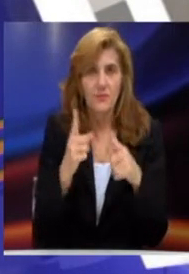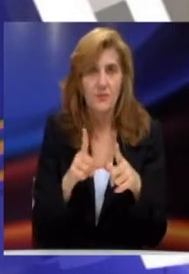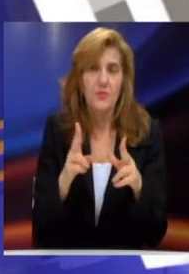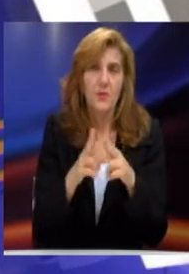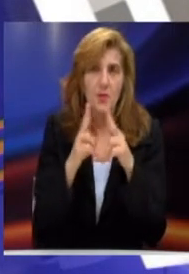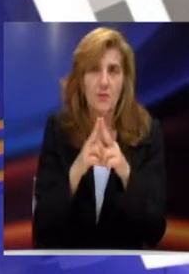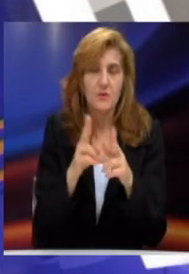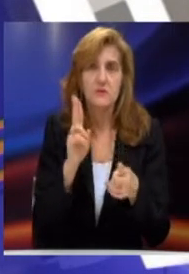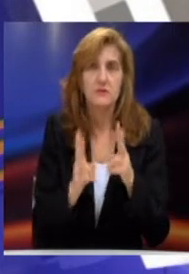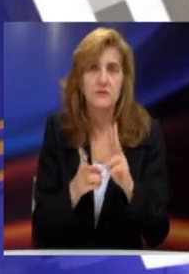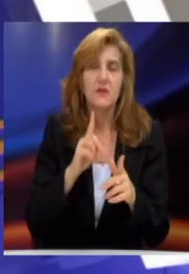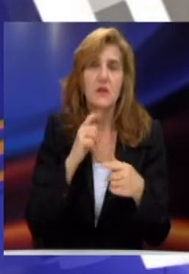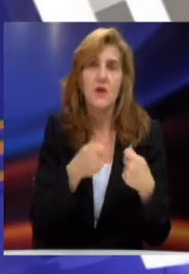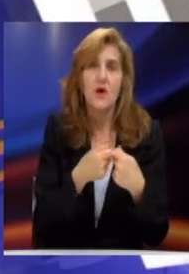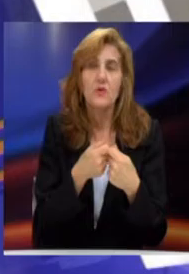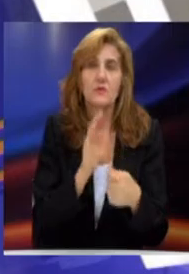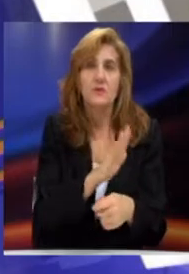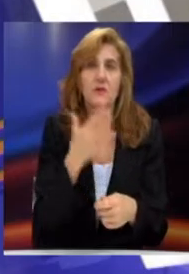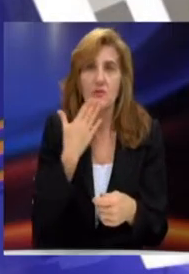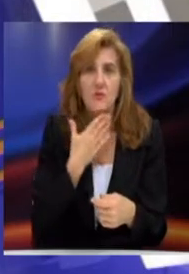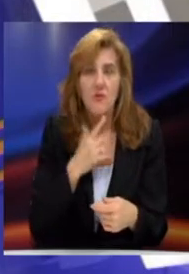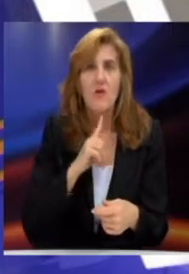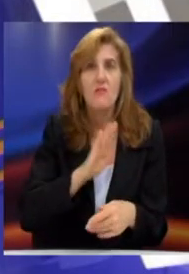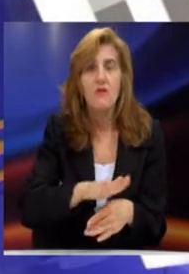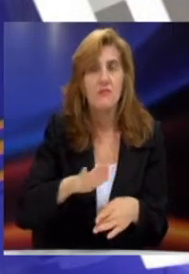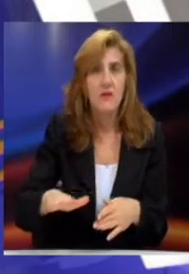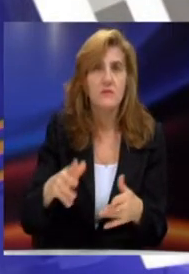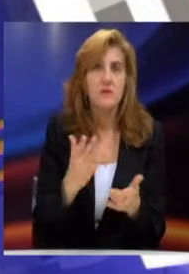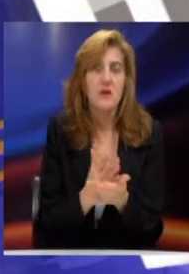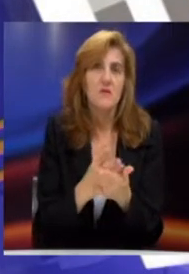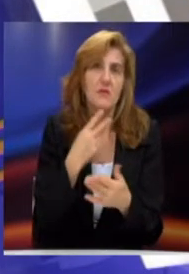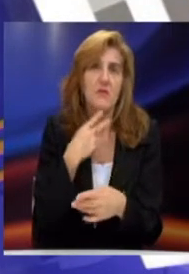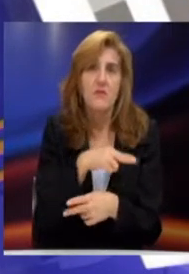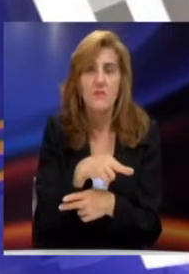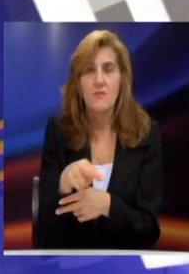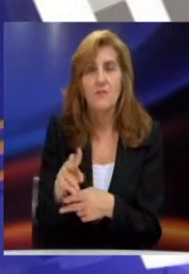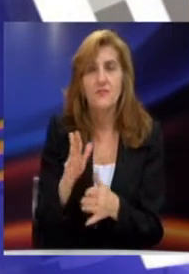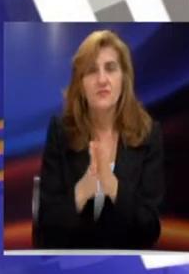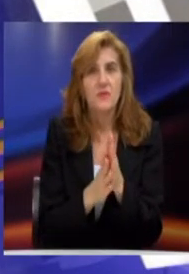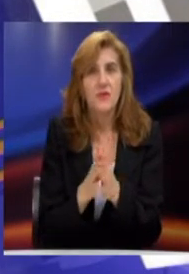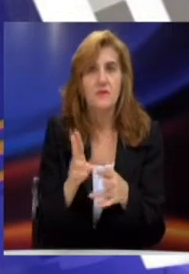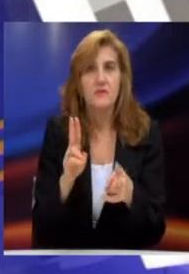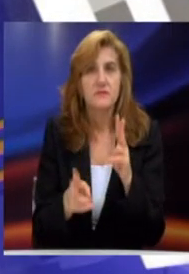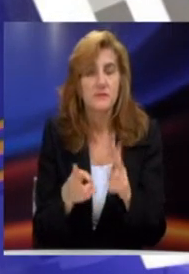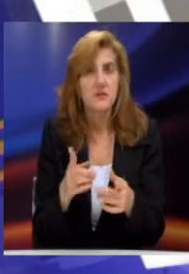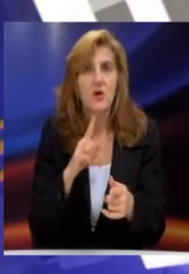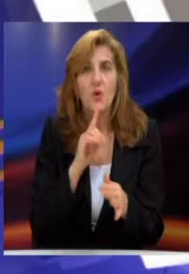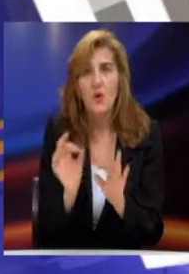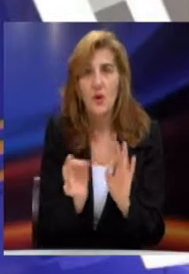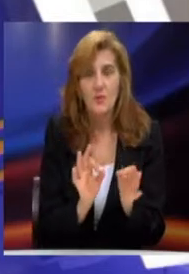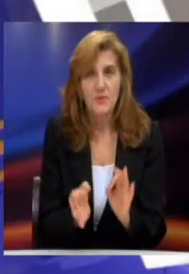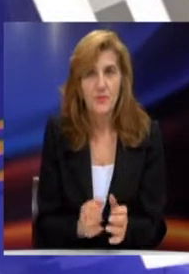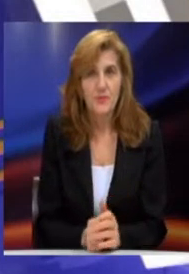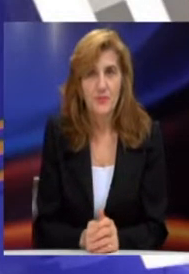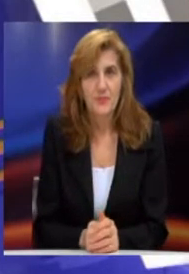da se upoznaju sa načinom organizacije rada škole, a đaci će provesti vreme sa učiteljima u radionicama koje su pripremili